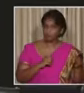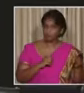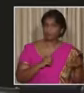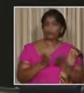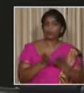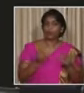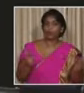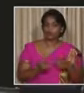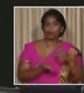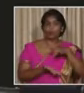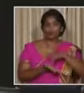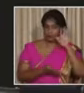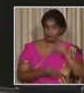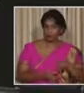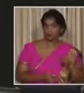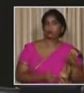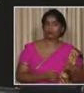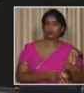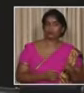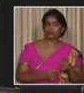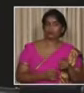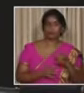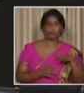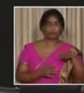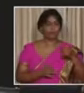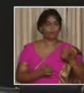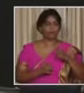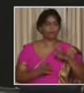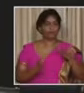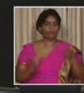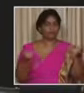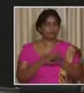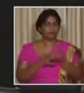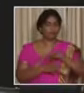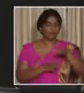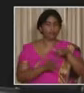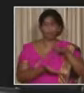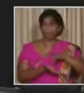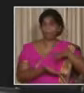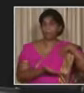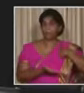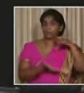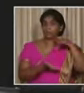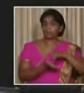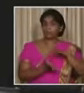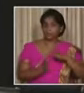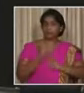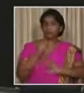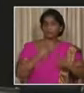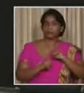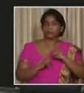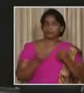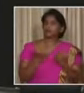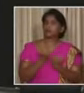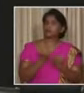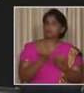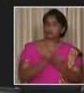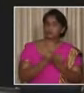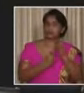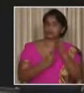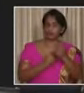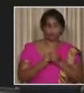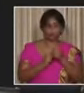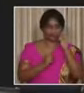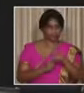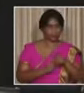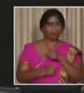වරාය නගරය තුලදී ස්මාර්ට් සිටි එහෙම නැත්නම් සුහුරු නගරයක් බවට පත් කිරීම සඳහා අපේ අමාත්‍යාංශයෙන් ඒ සහයෝගය ලබා දෙන්න කටයුතු